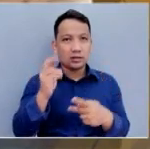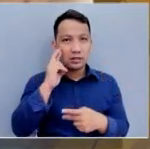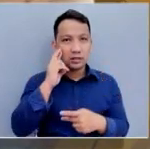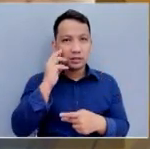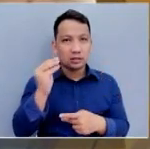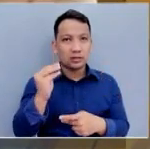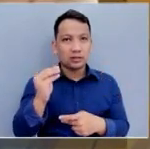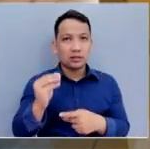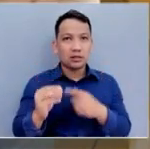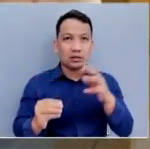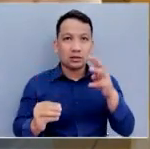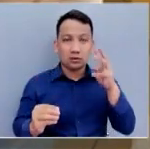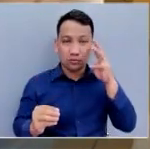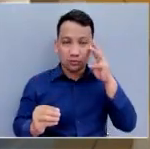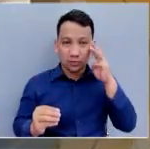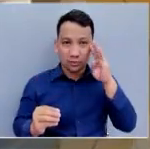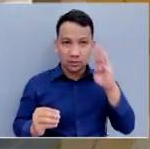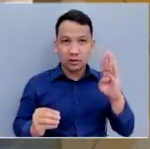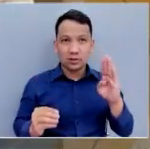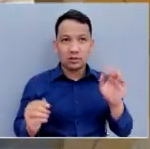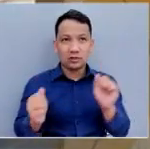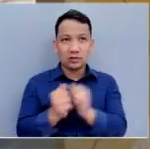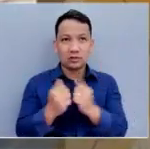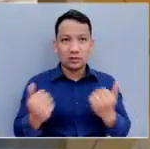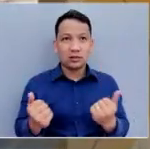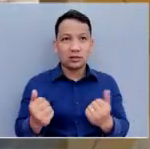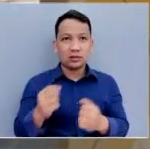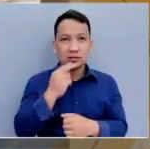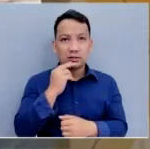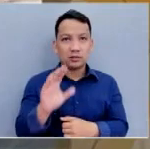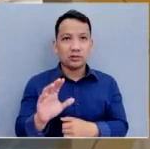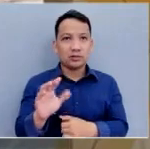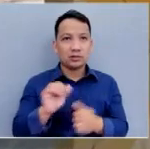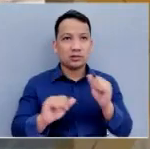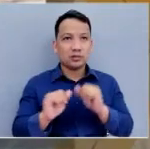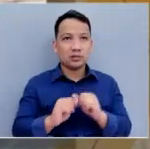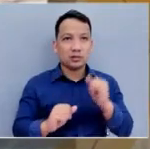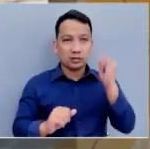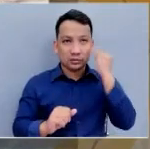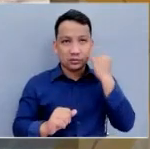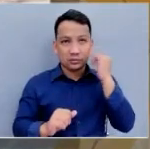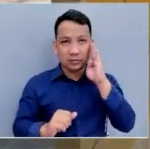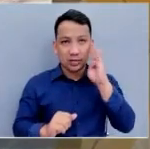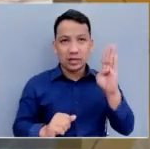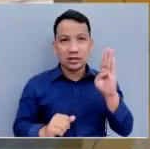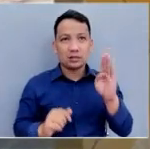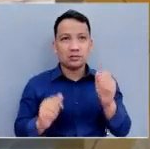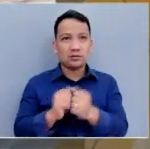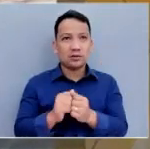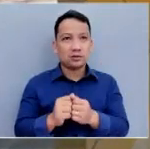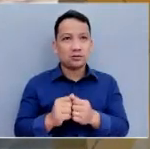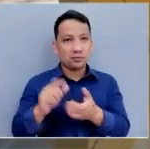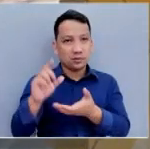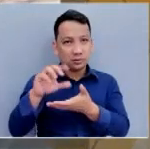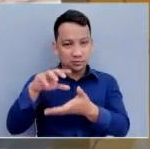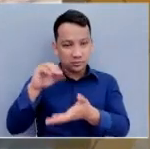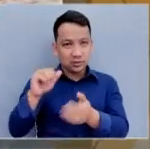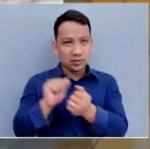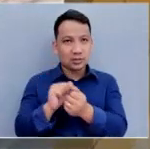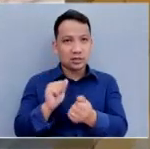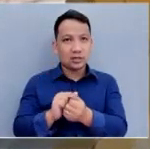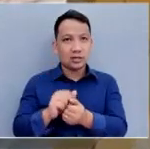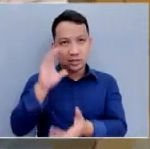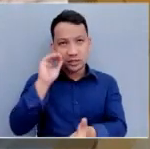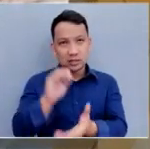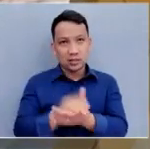Dizon at Wally Bayola. Present dito ang News 5 anchor na si Julius Babaw na nagpost ng photo niya kasama ang asawa